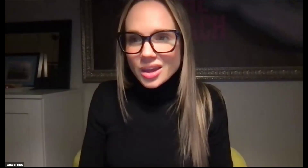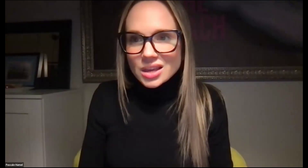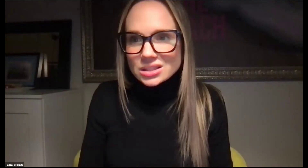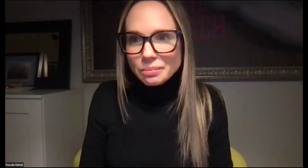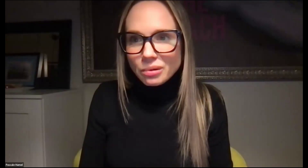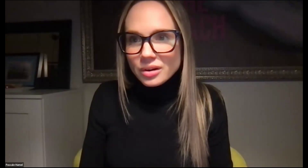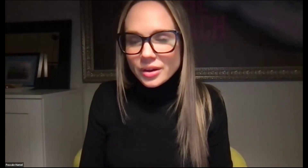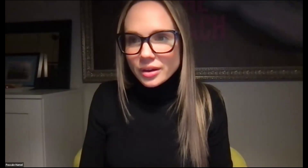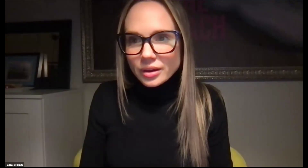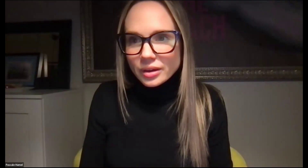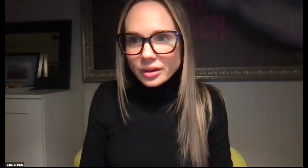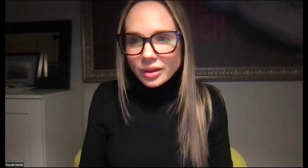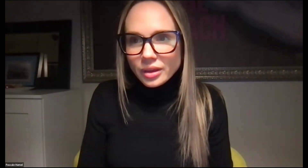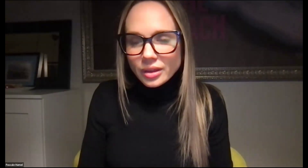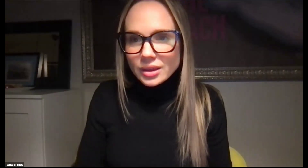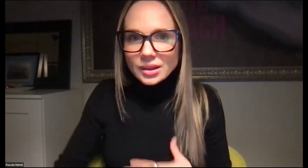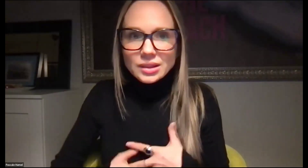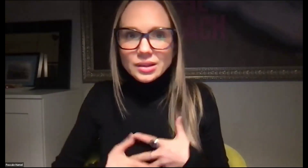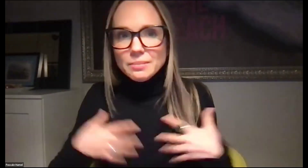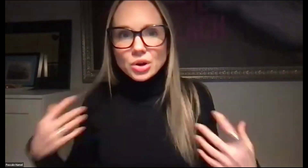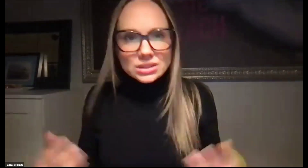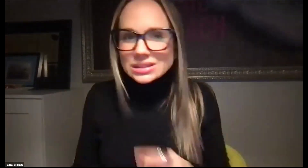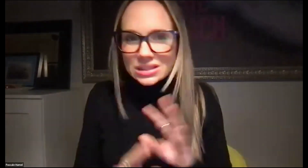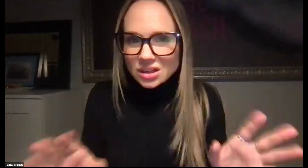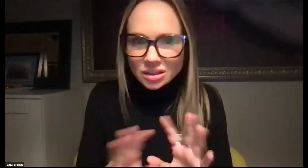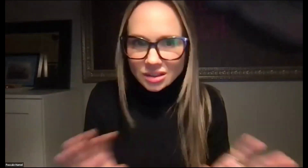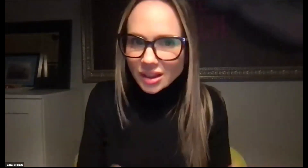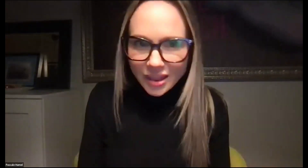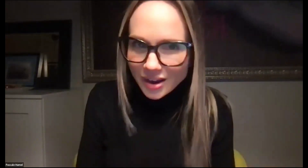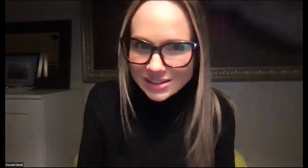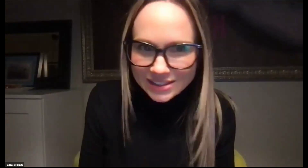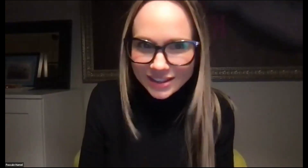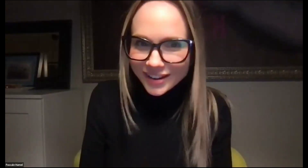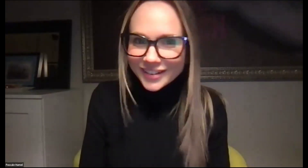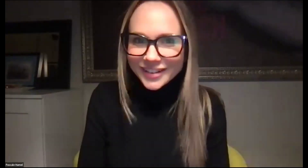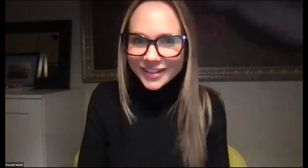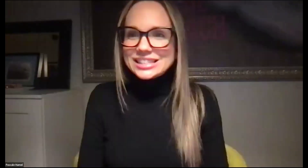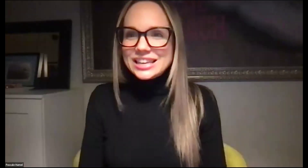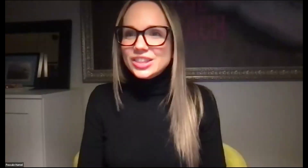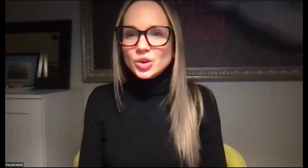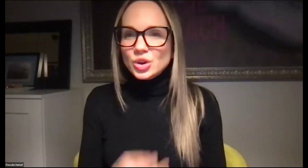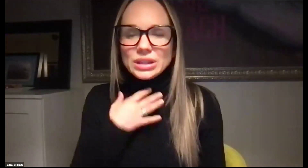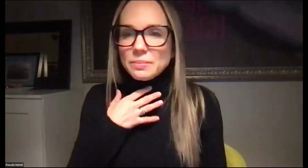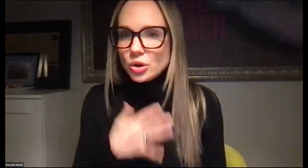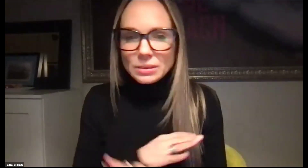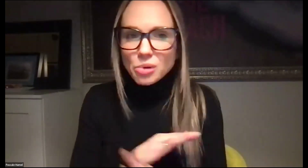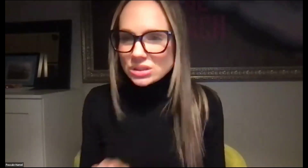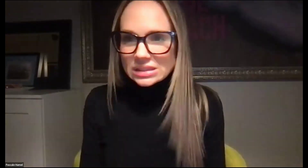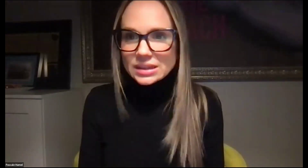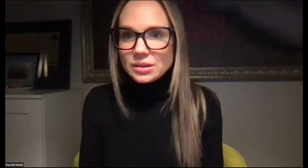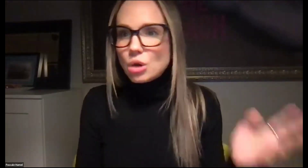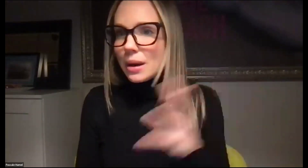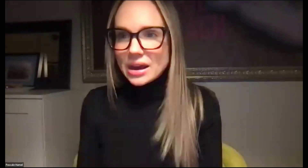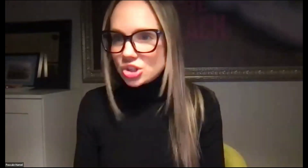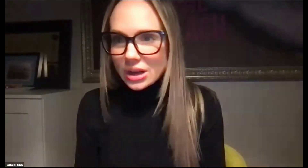bédaine. C'est pas des mots. Tu sais, c'est ça, là. Non, non, c'est ça. Tu sais, ils ont des